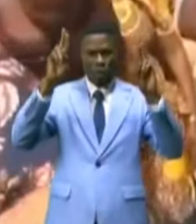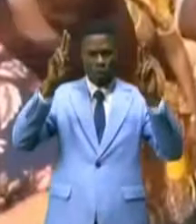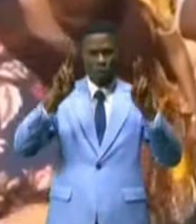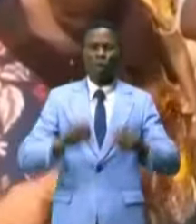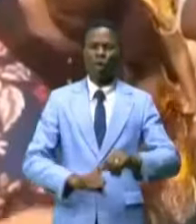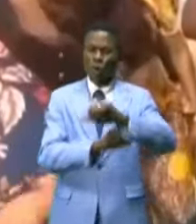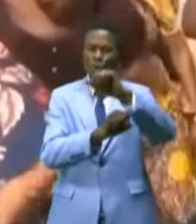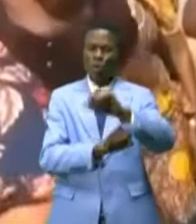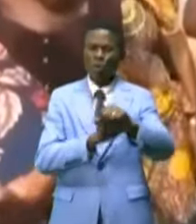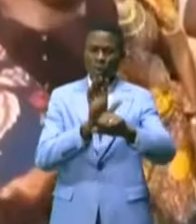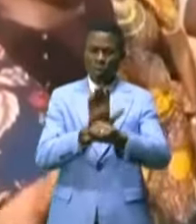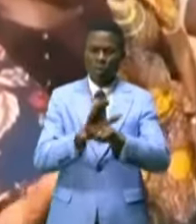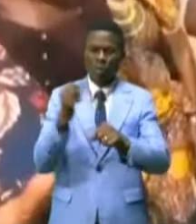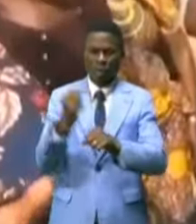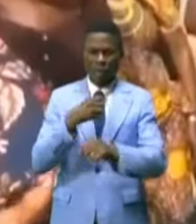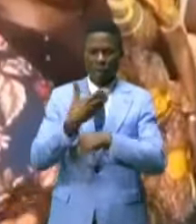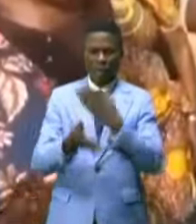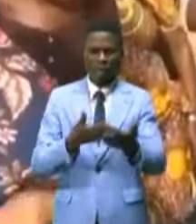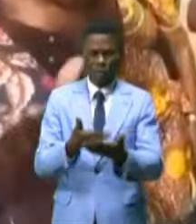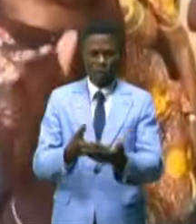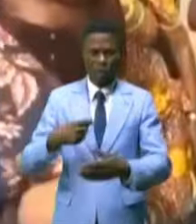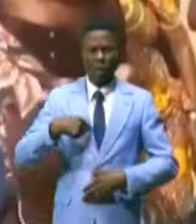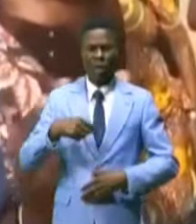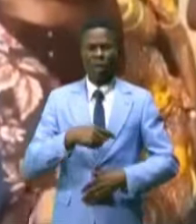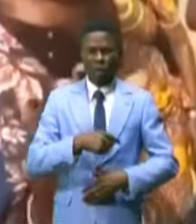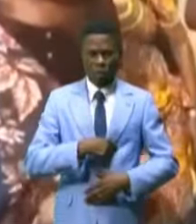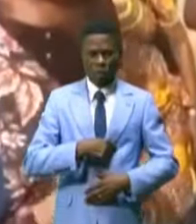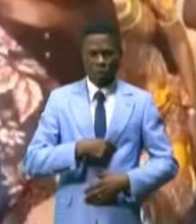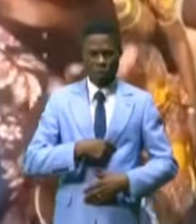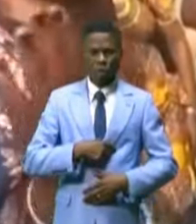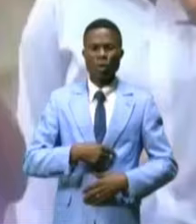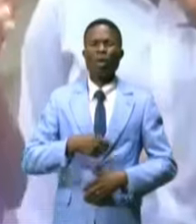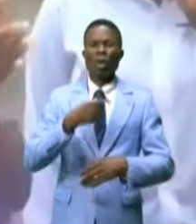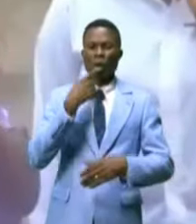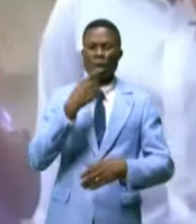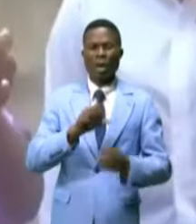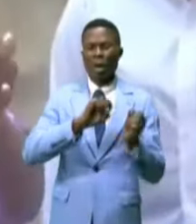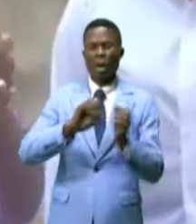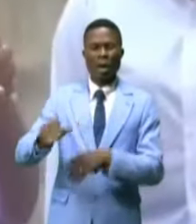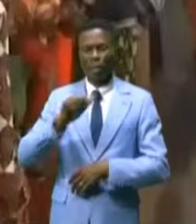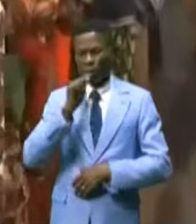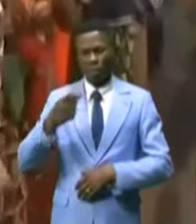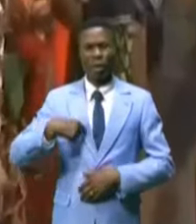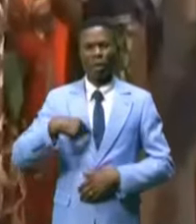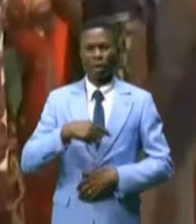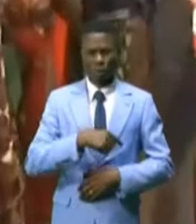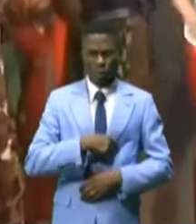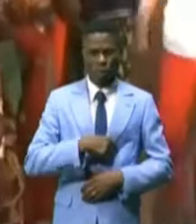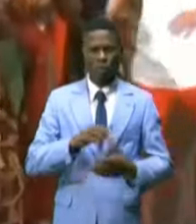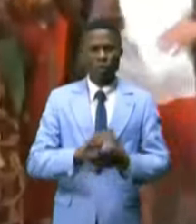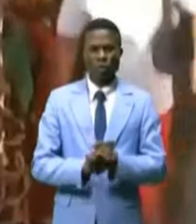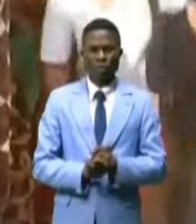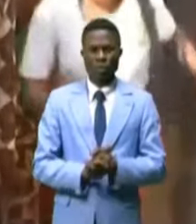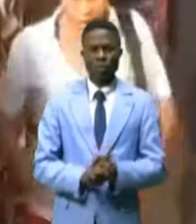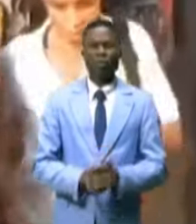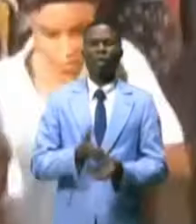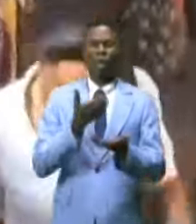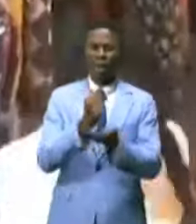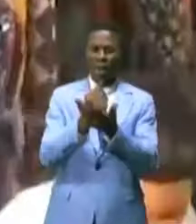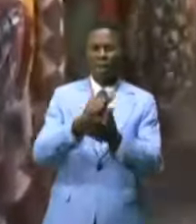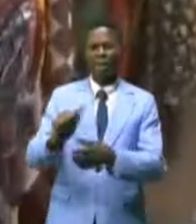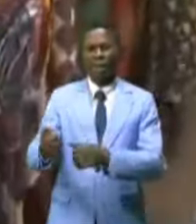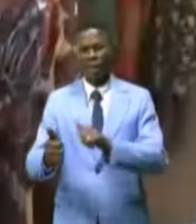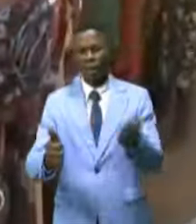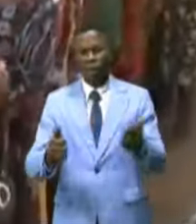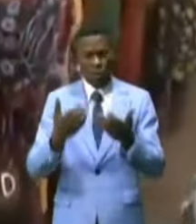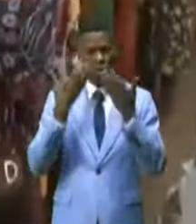ses entreprises. Nous savons qu'elle ne nous a jamais abandonnés. C'est connaître, s'aimer, s'entraider, voilà la